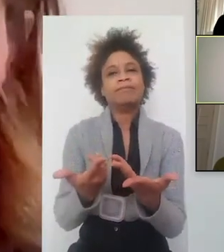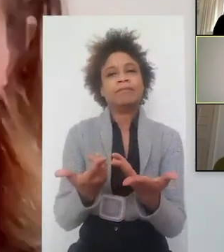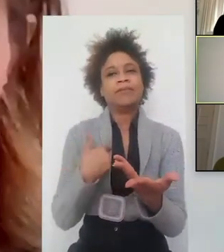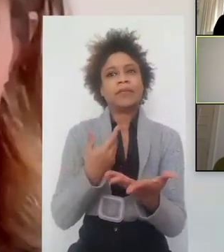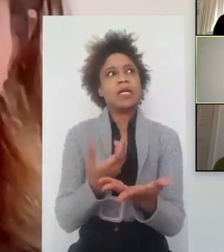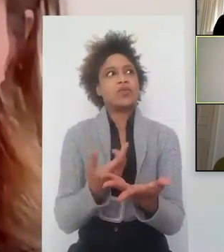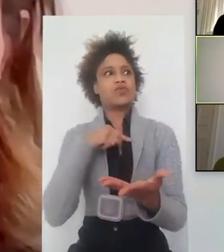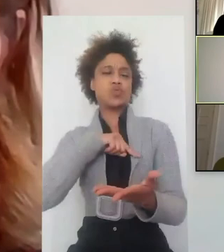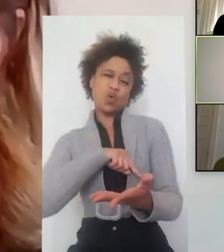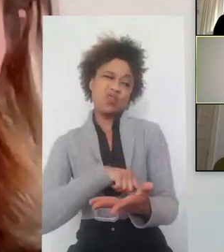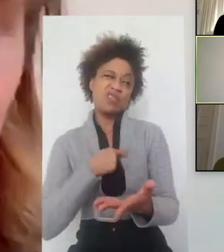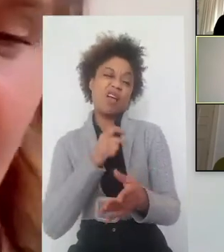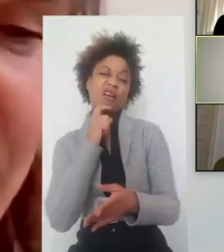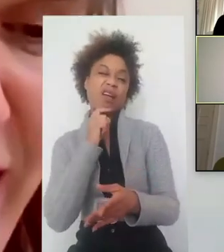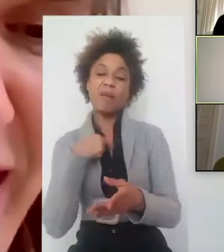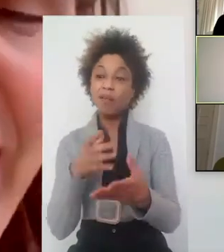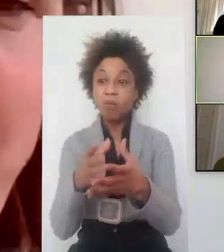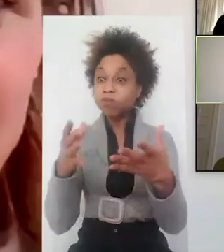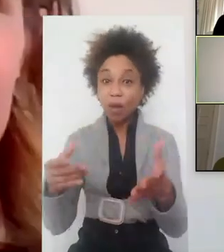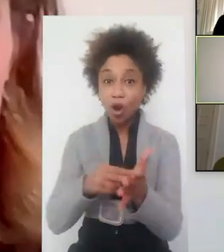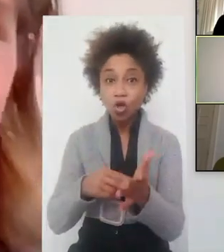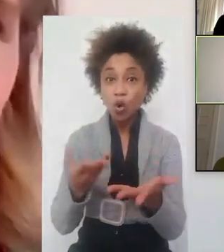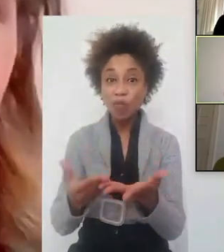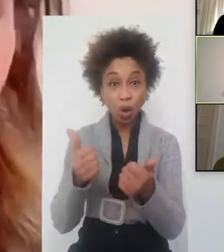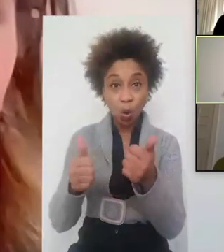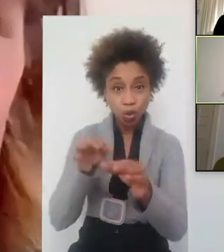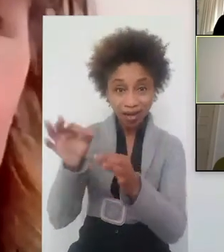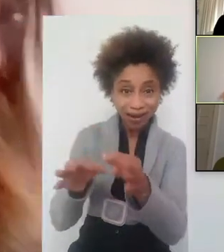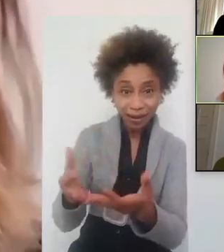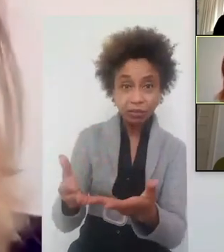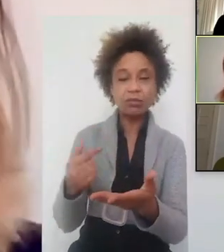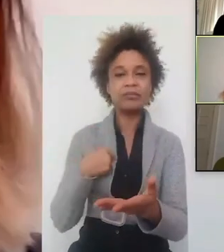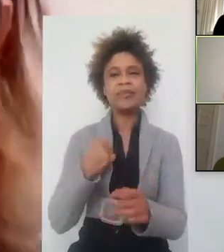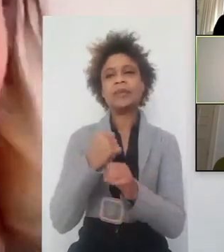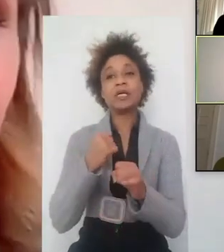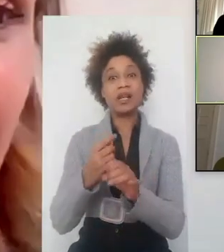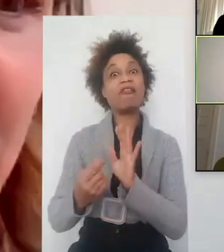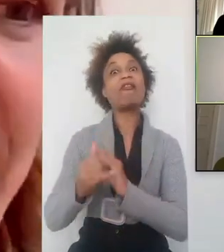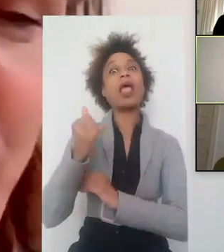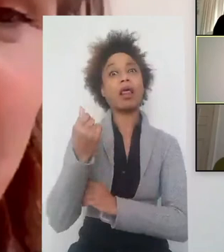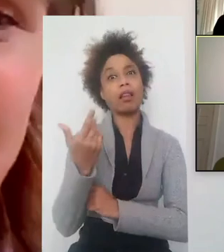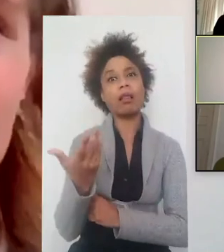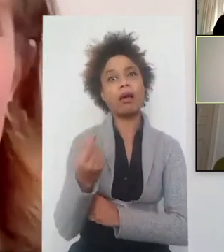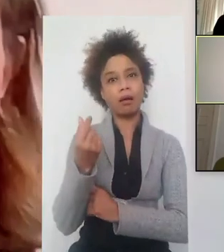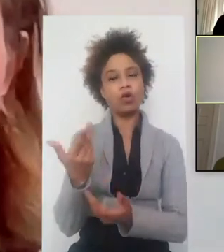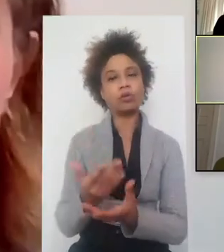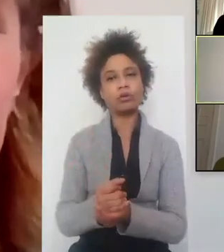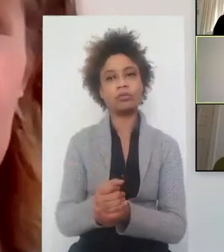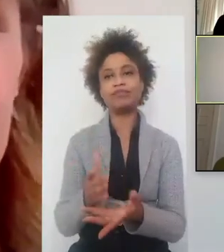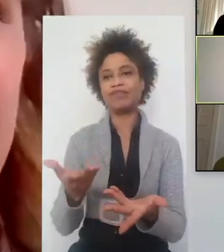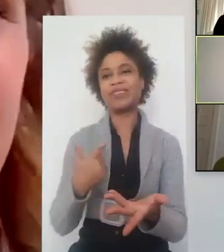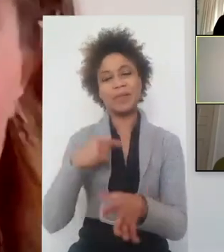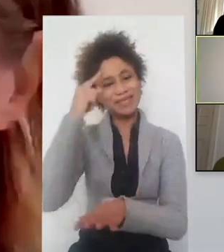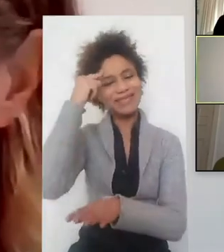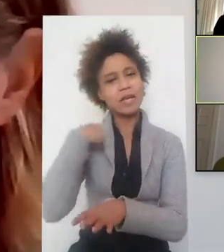Nederland. Bijvoorbeeld van, ik ben dan accessibility manager. In de Metropolitan hebben ze 5 accessibility managers, om maar te